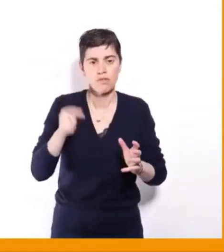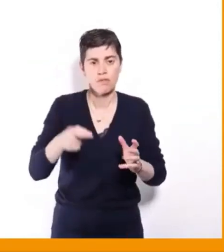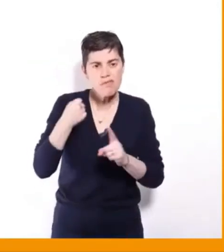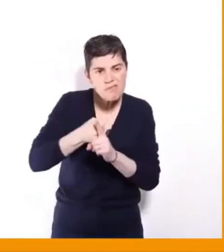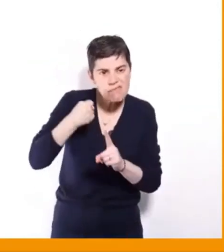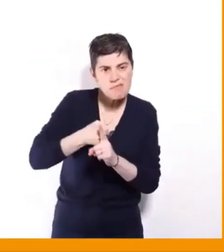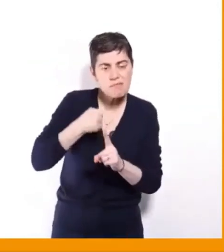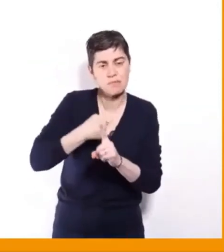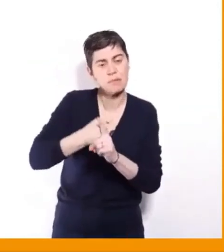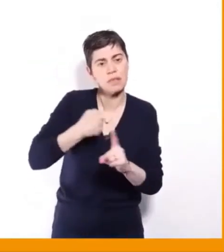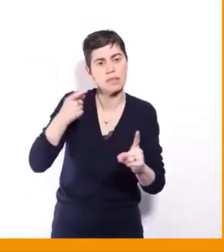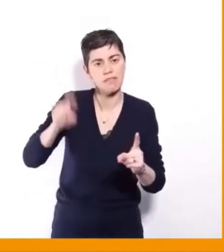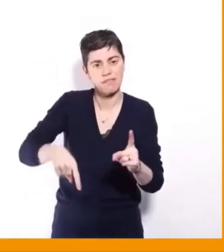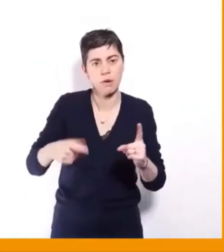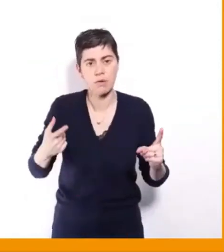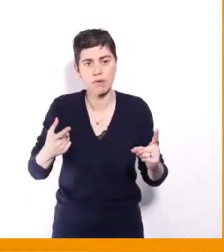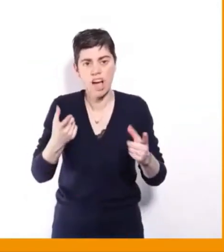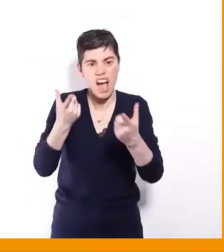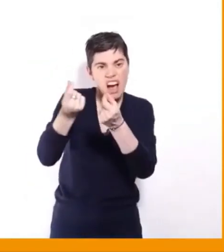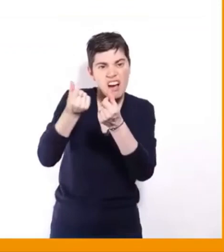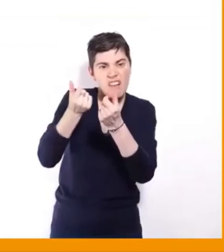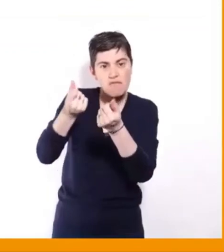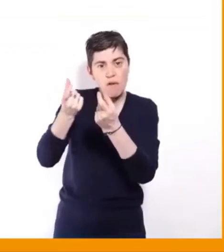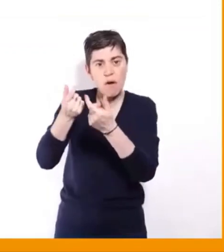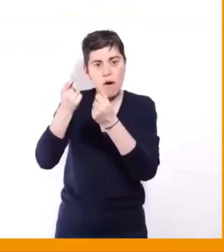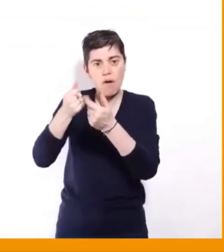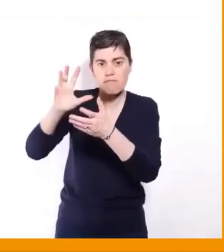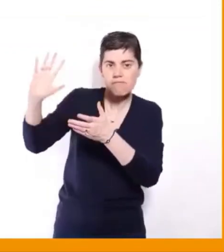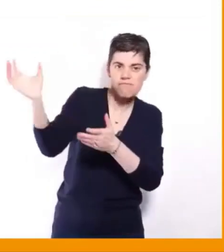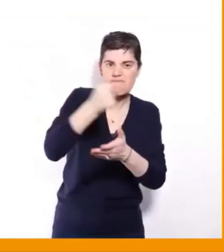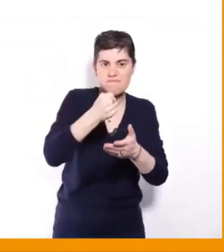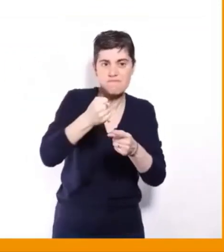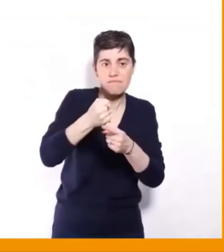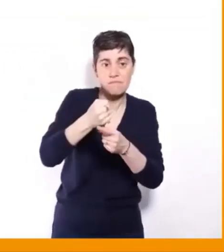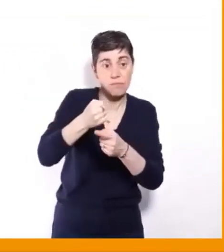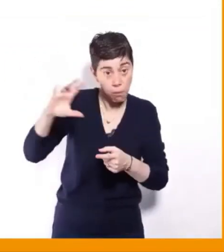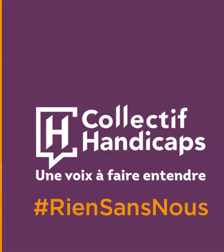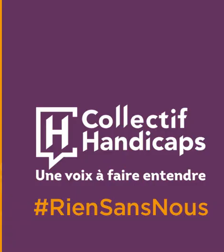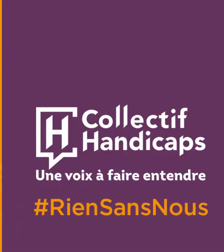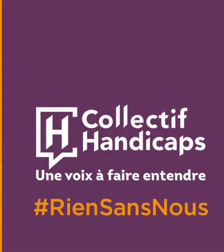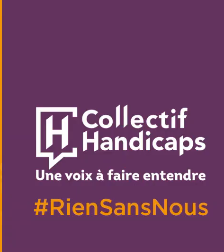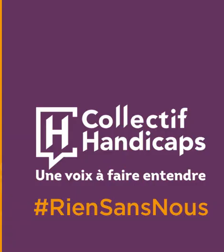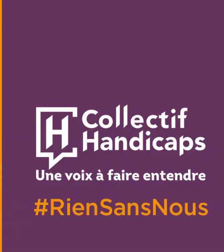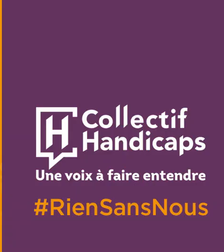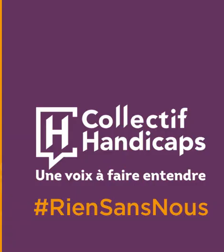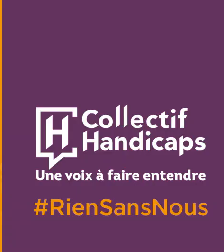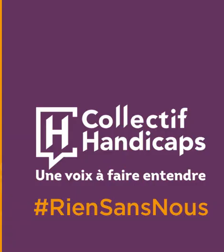arracher de l'argent, et il va falloir aller le prendre. Et ça sera un rapport de force.